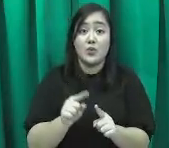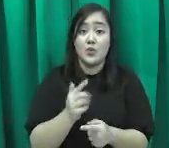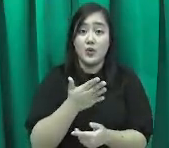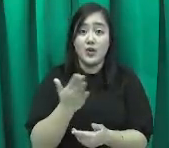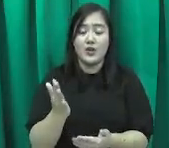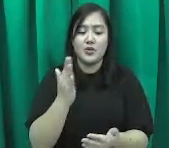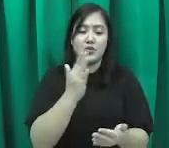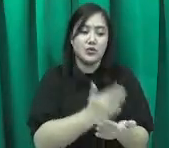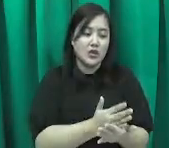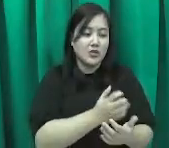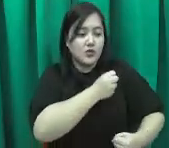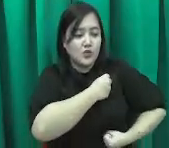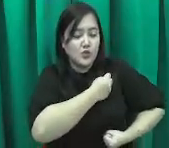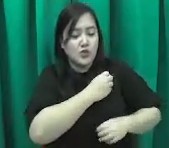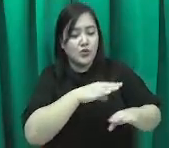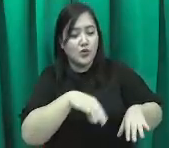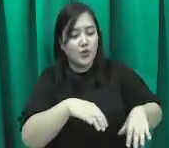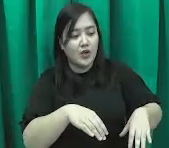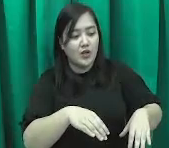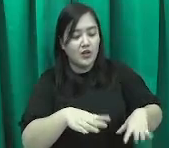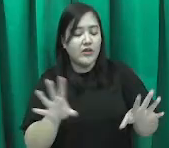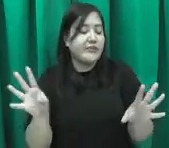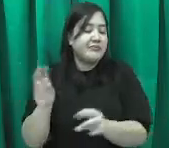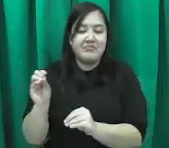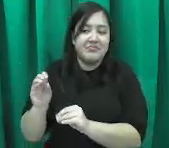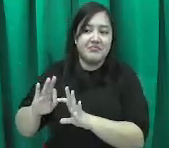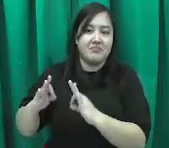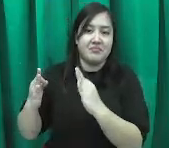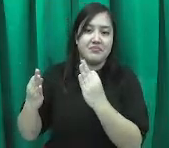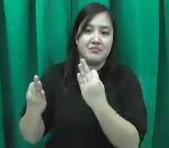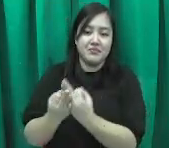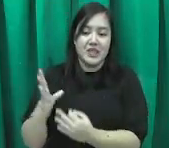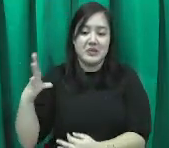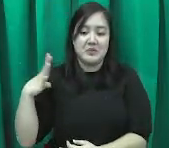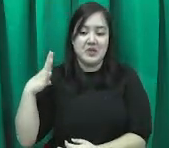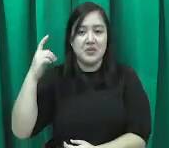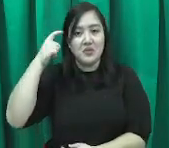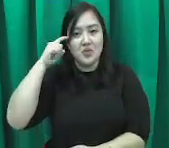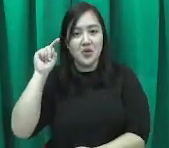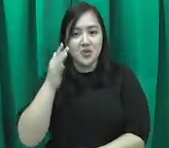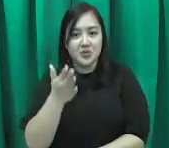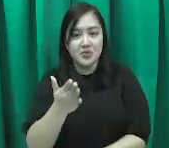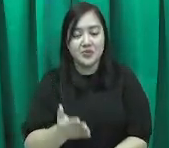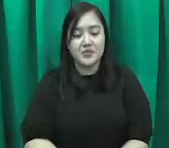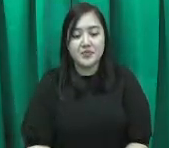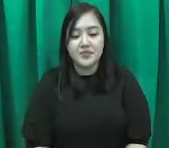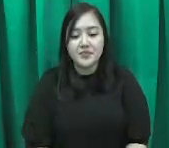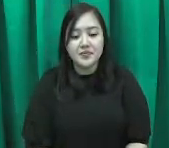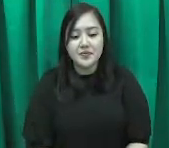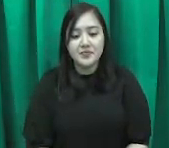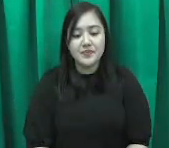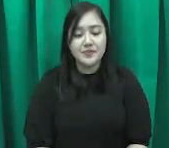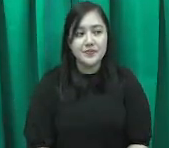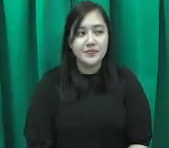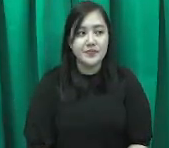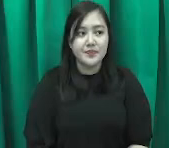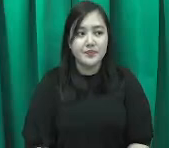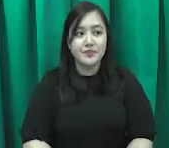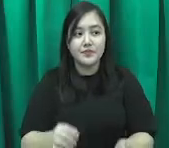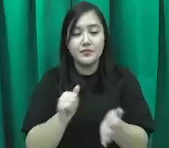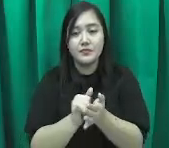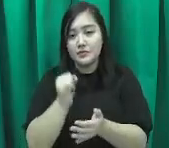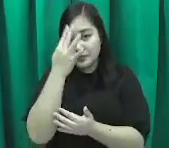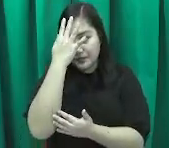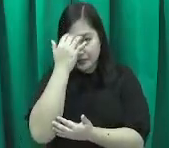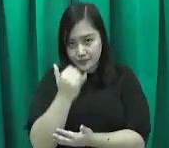pamilya na mauwi. Pero maganda nga, sir, lalo na sa mga kasundaluhan, na ilapit nyo pareho ang sarili ninyo